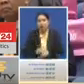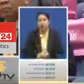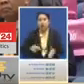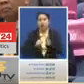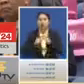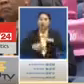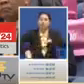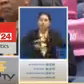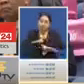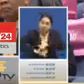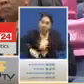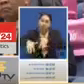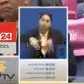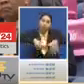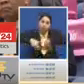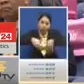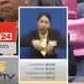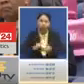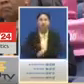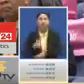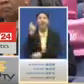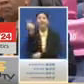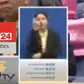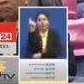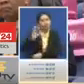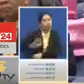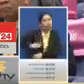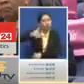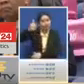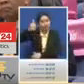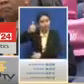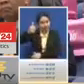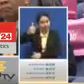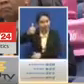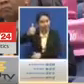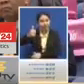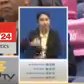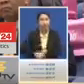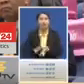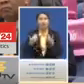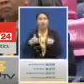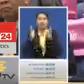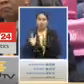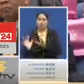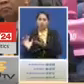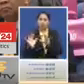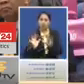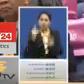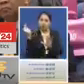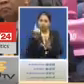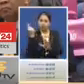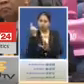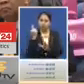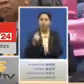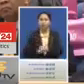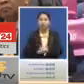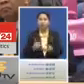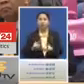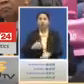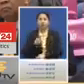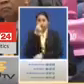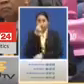ากท่านบอกว่าการท่องเที่ยวจะดีและดีมีคนนักท่องเที่ยวเข้ามาเยอะท่านครับไป